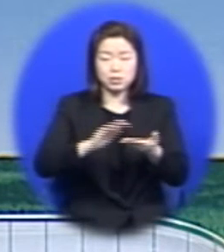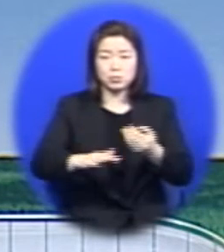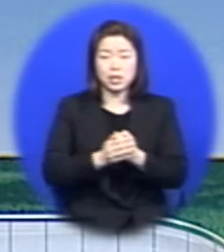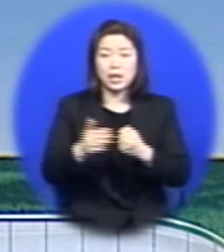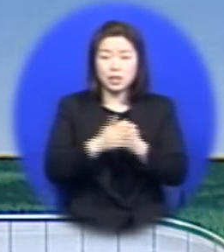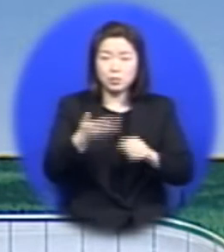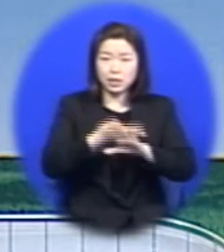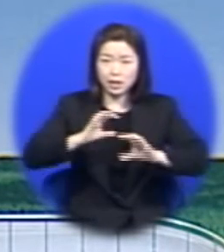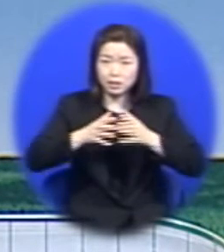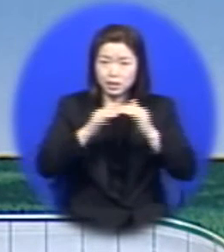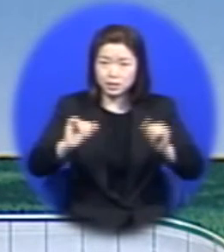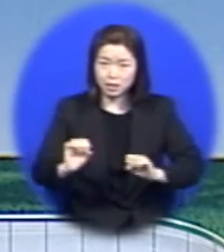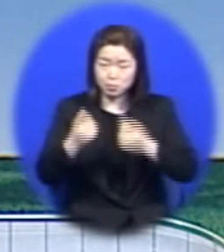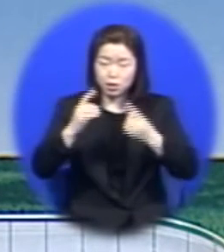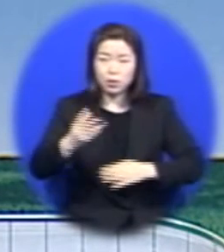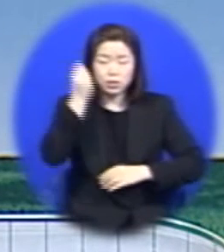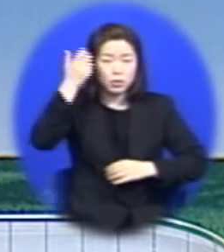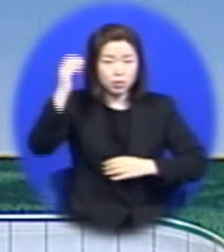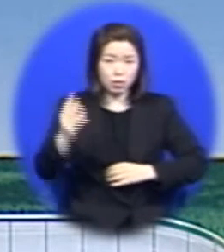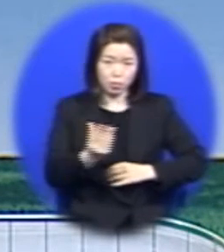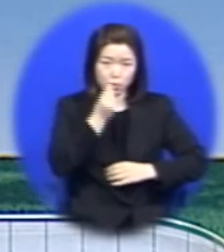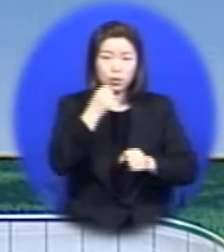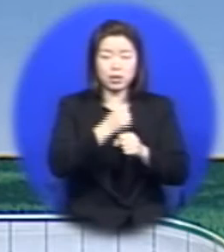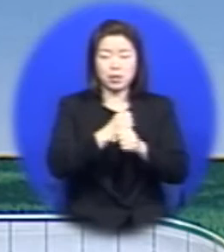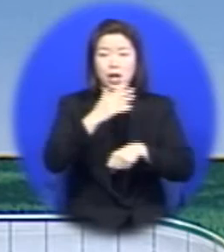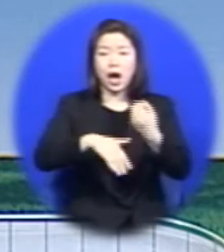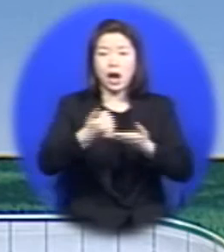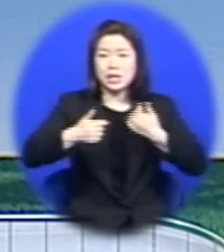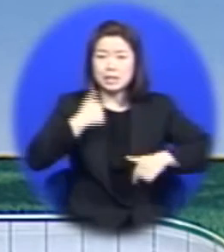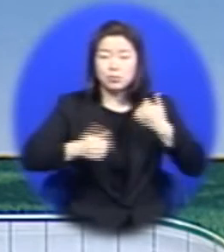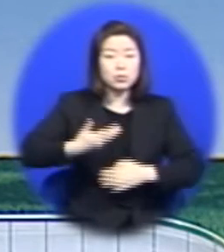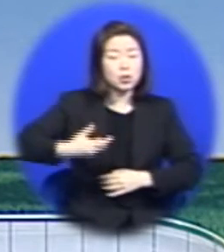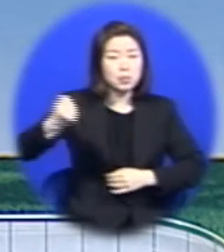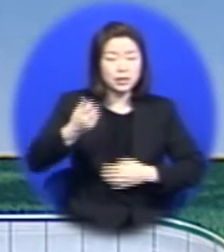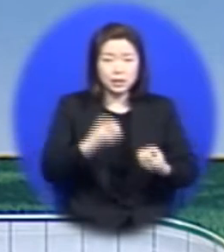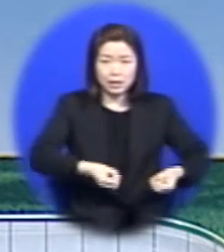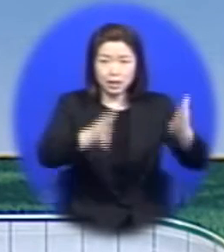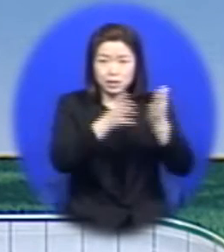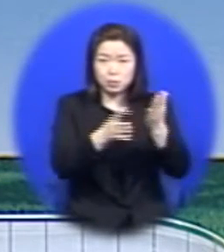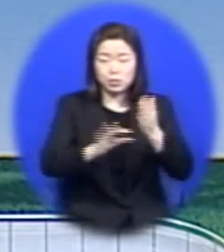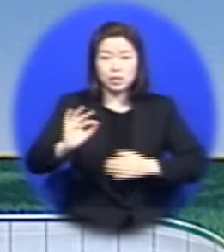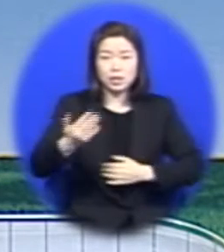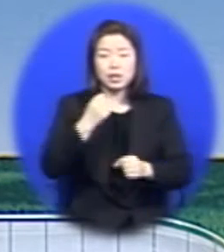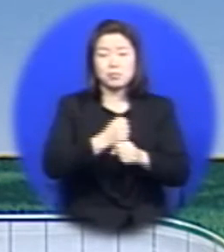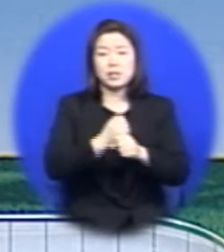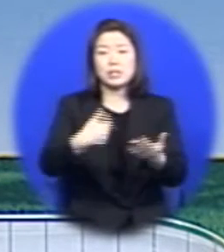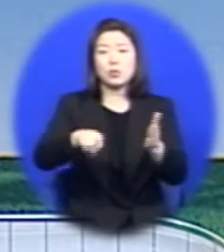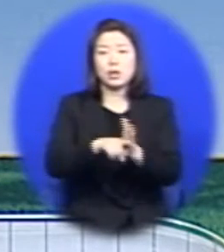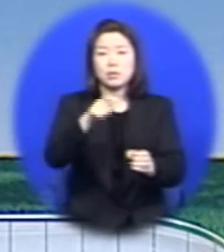하여금 성령으로 거룩하게 되게 하여 하나님께서 기쁨으로 받으실 제물이 되게 하시려는 것입니다.